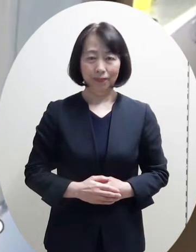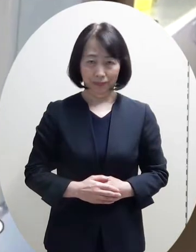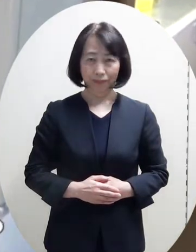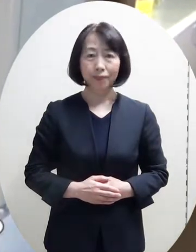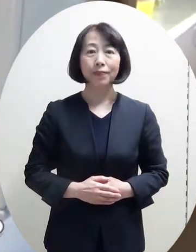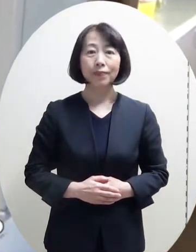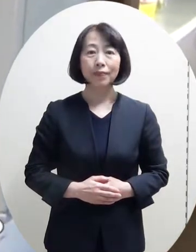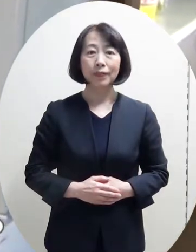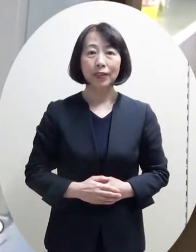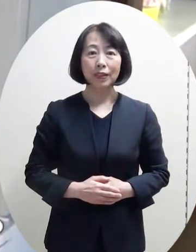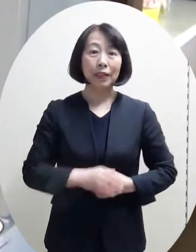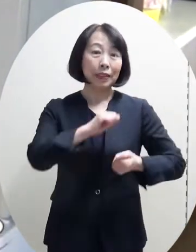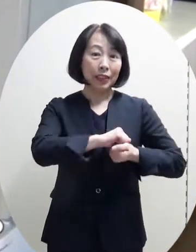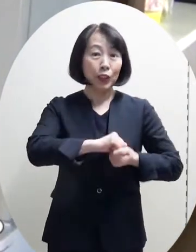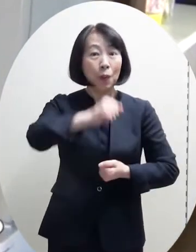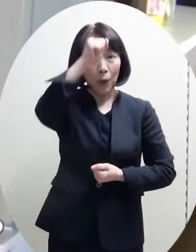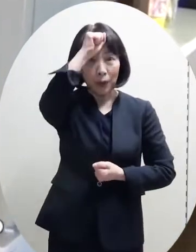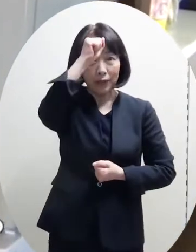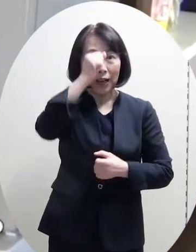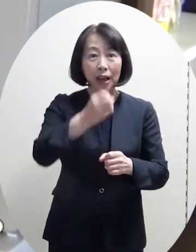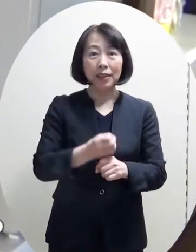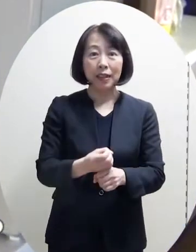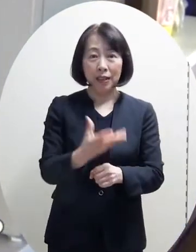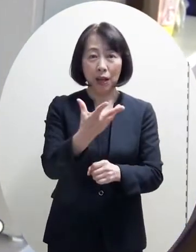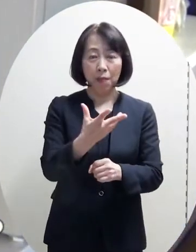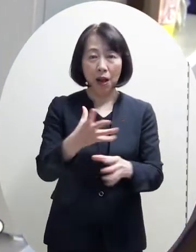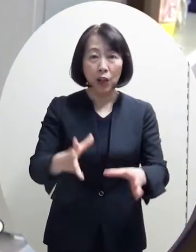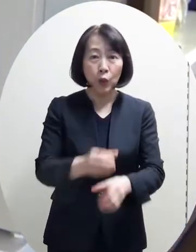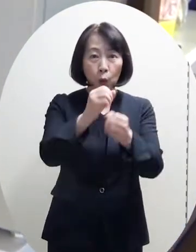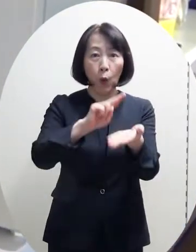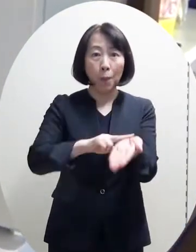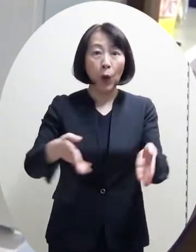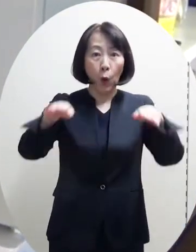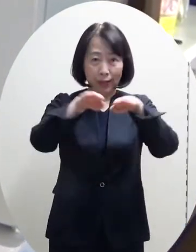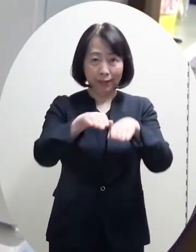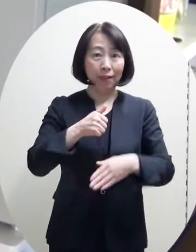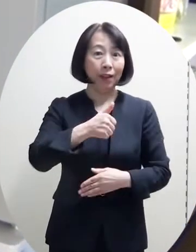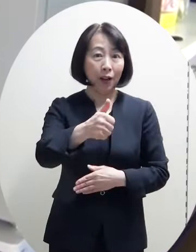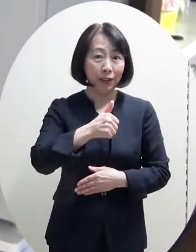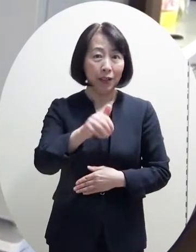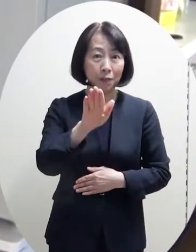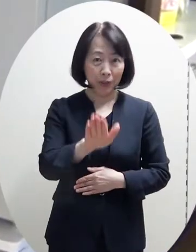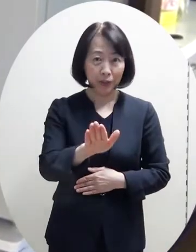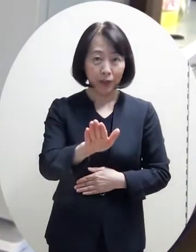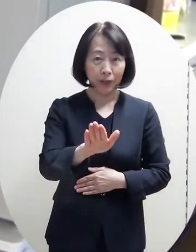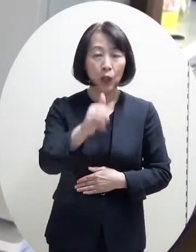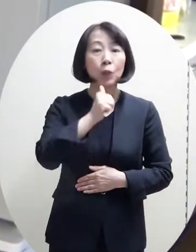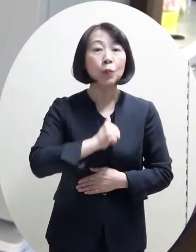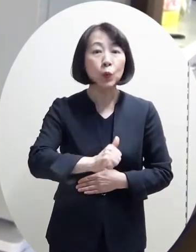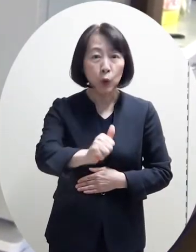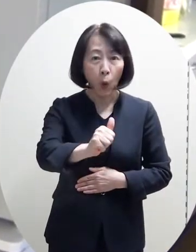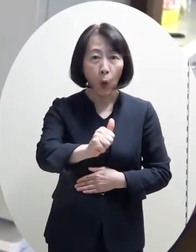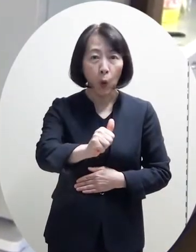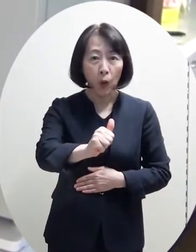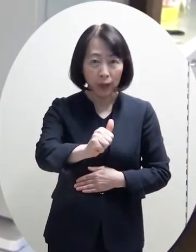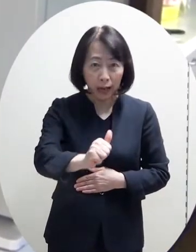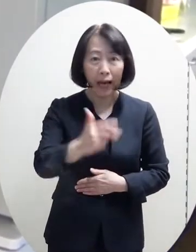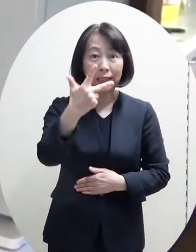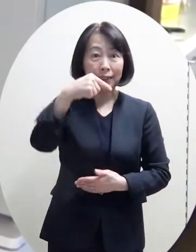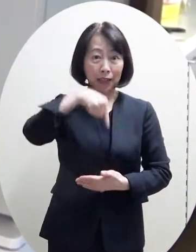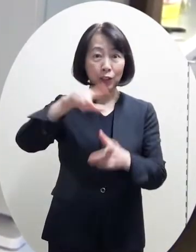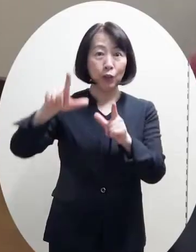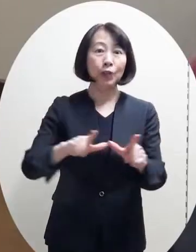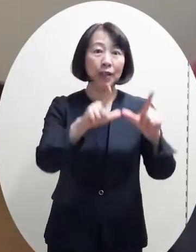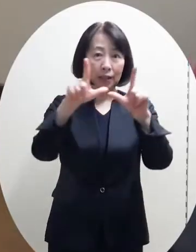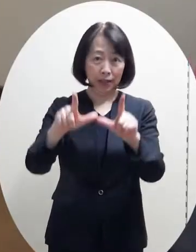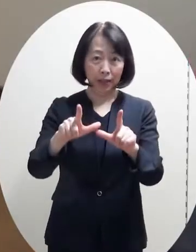隊長、心房細動で埼玉総合病院にかかっています。息子さんが市内に在住で緊急時の連絡先になっています